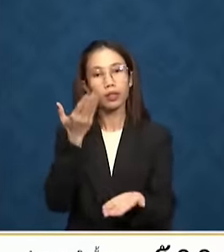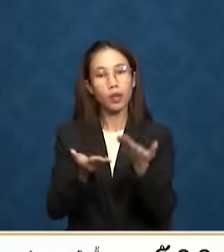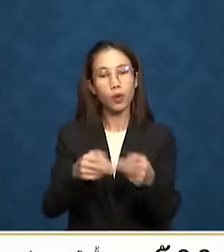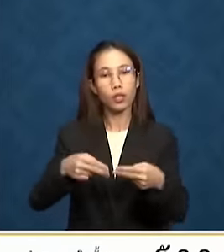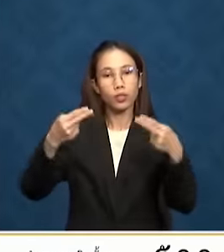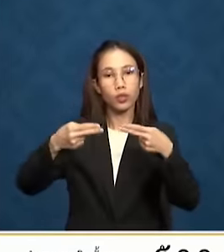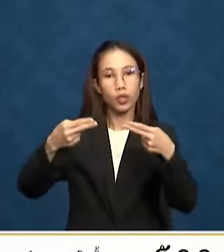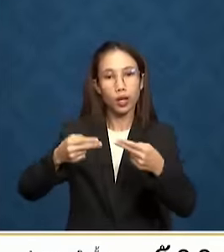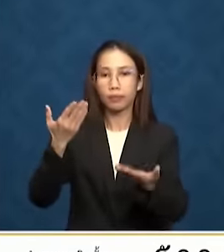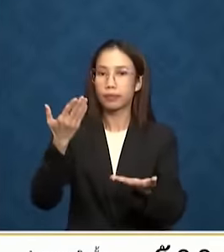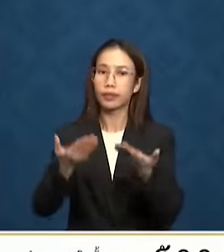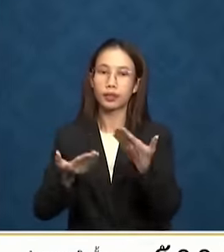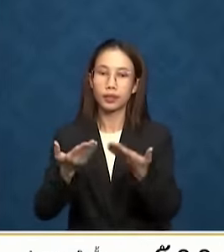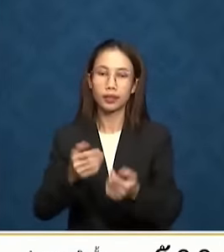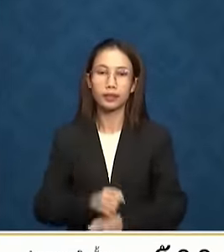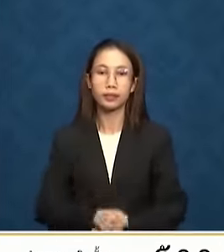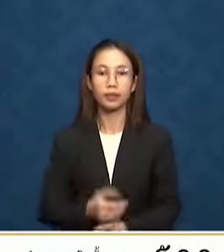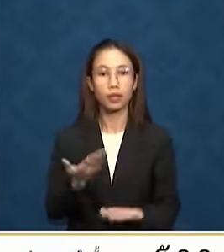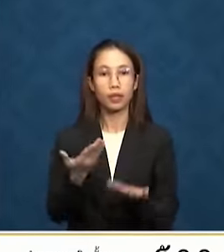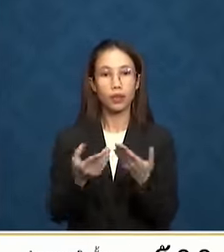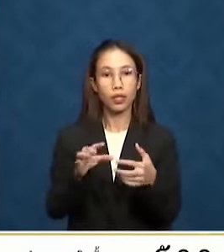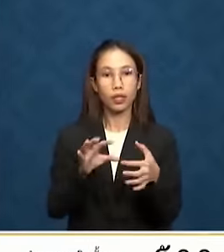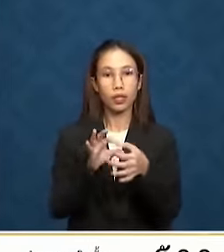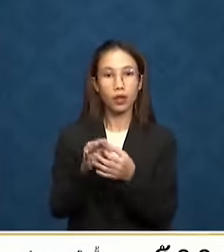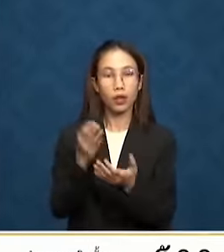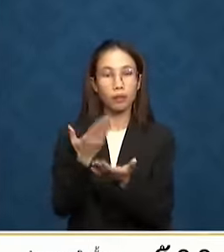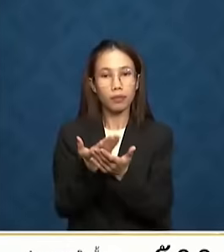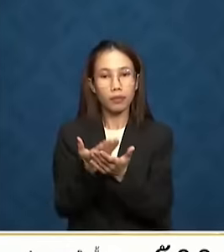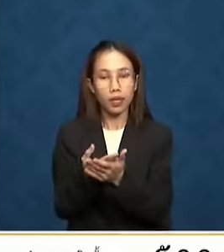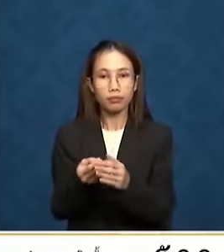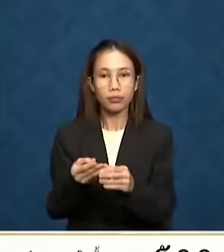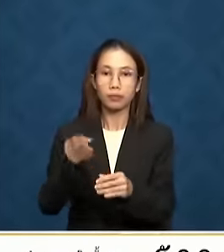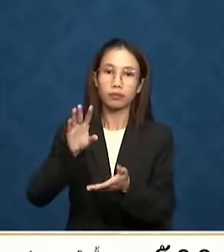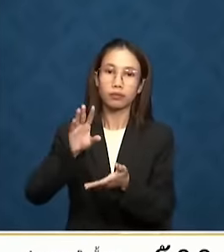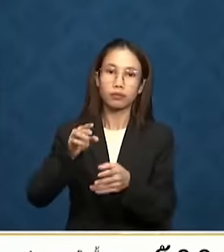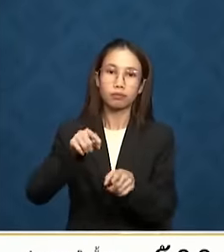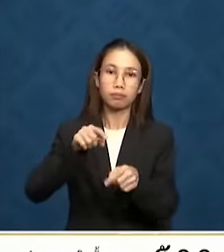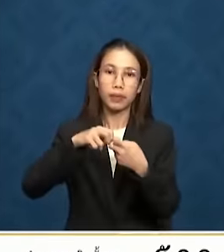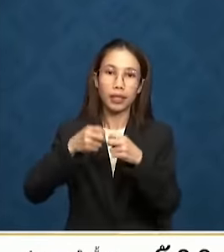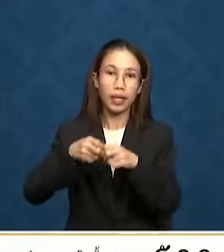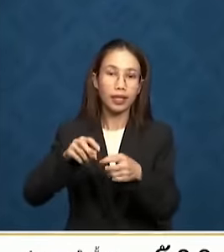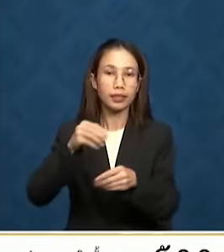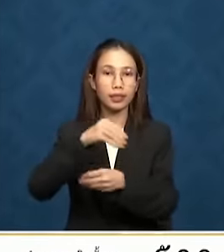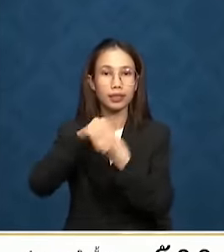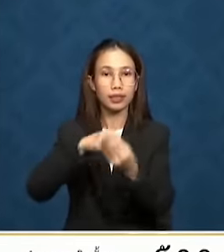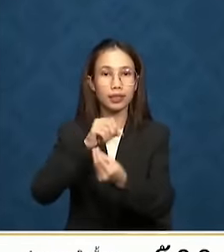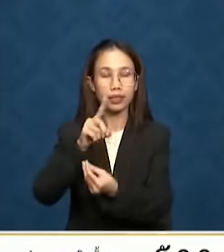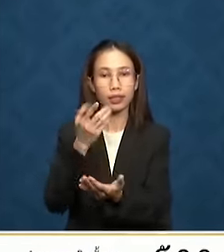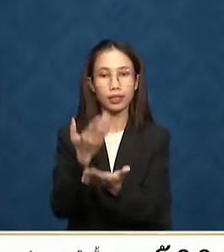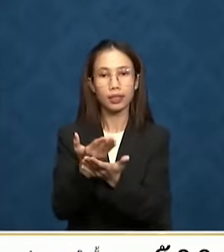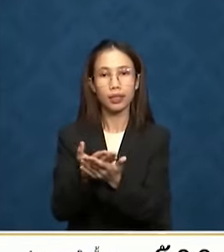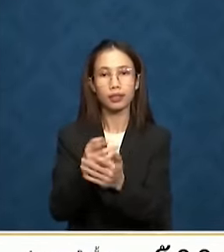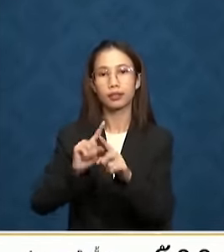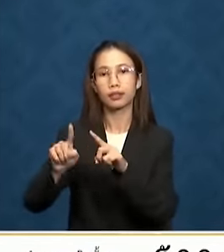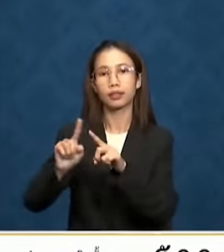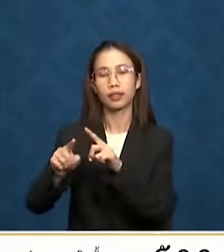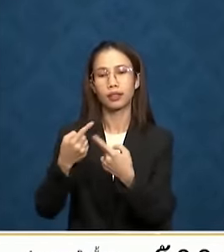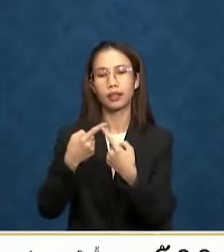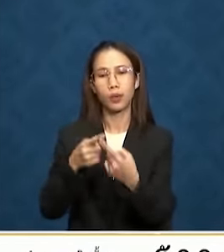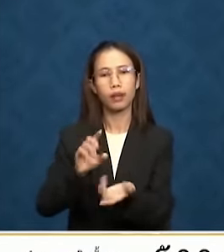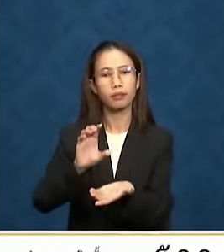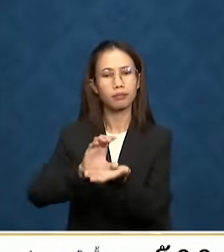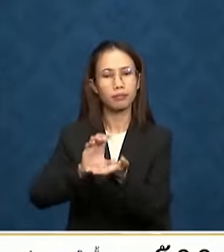สงครามหรือไม่มีสงครามจะมีเรื่องเกี่ยวกับเงินเฟ้อหรือไม่มีเงินเฟ้อรูปร่างของงบประมาณก็จะไม่ค่อยต่างกัน